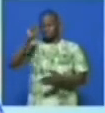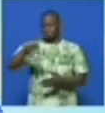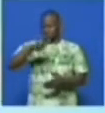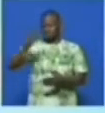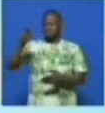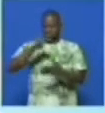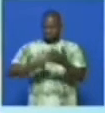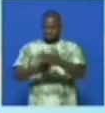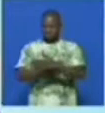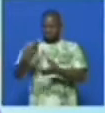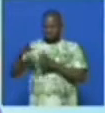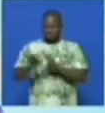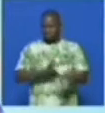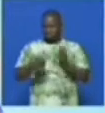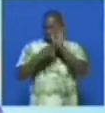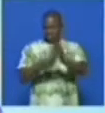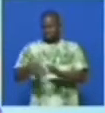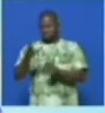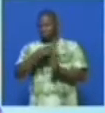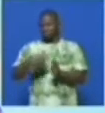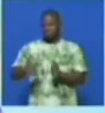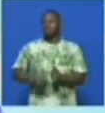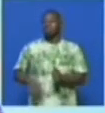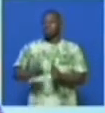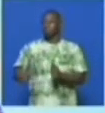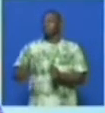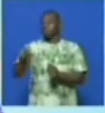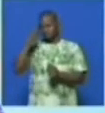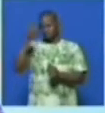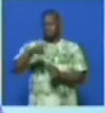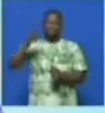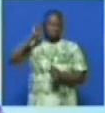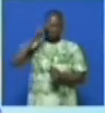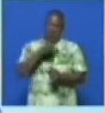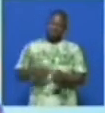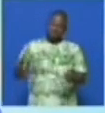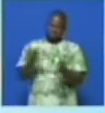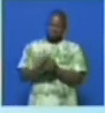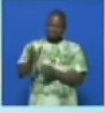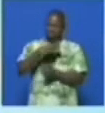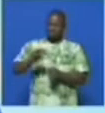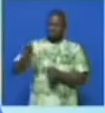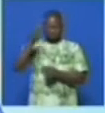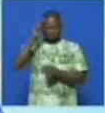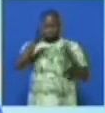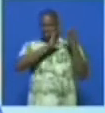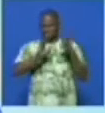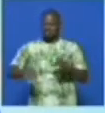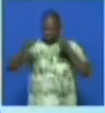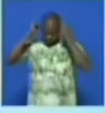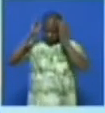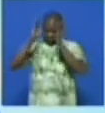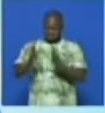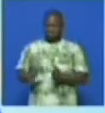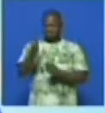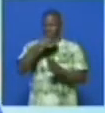Le gouvernement du Niger, à travers son ministère en charge de l'enseignement supérieur, vient de signer une convention avec